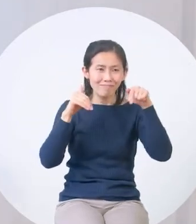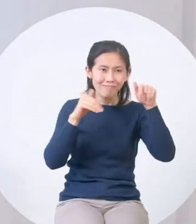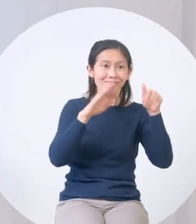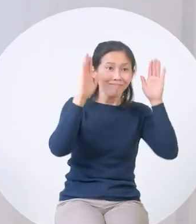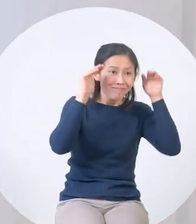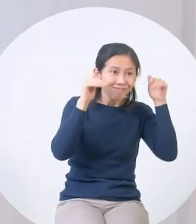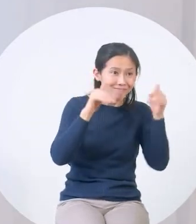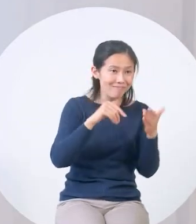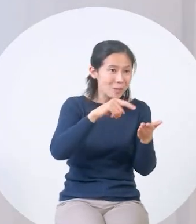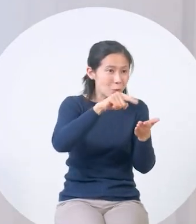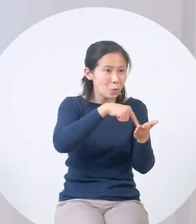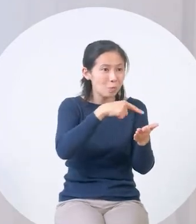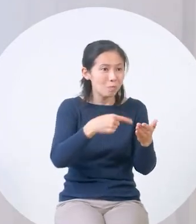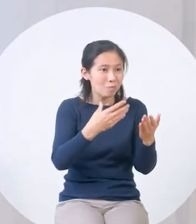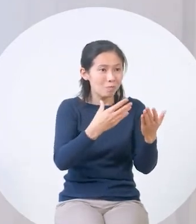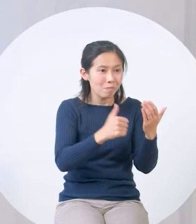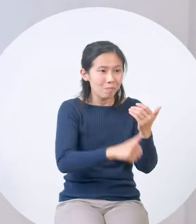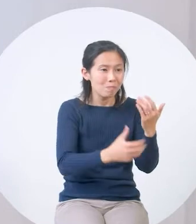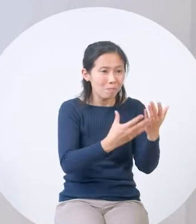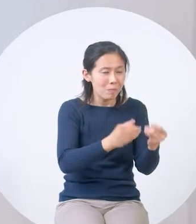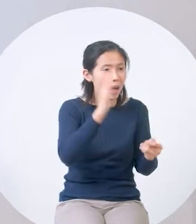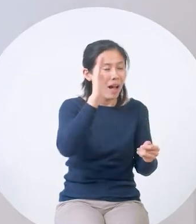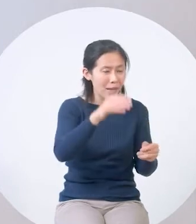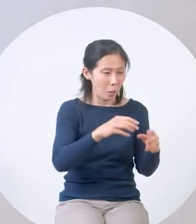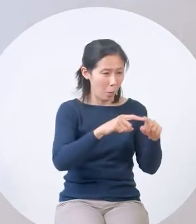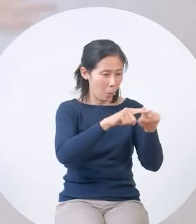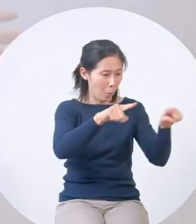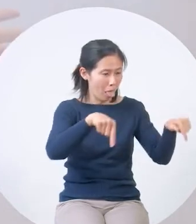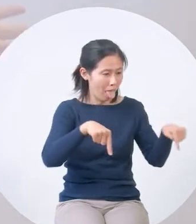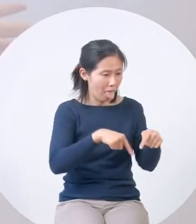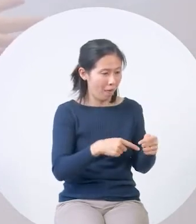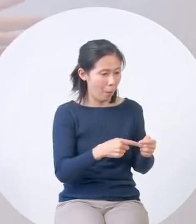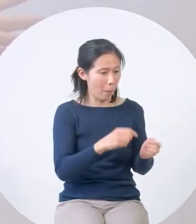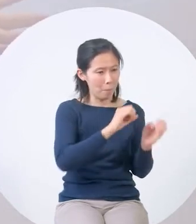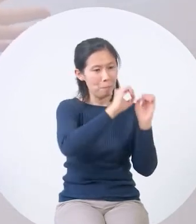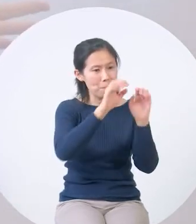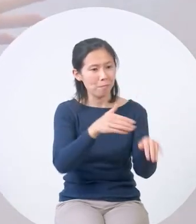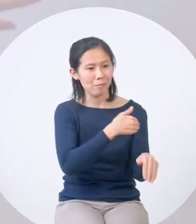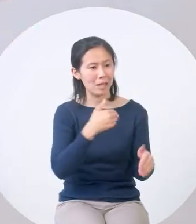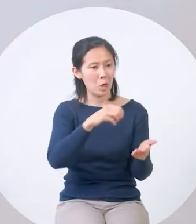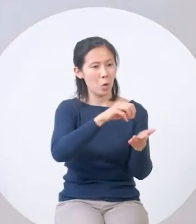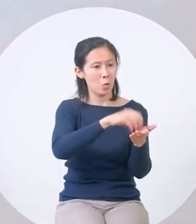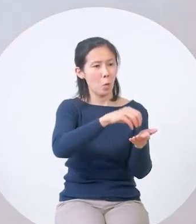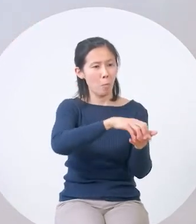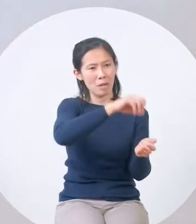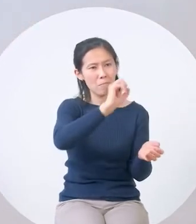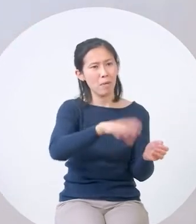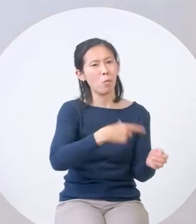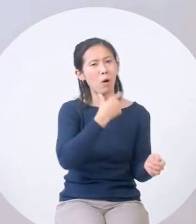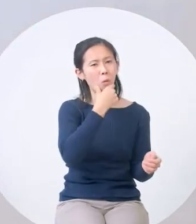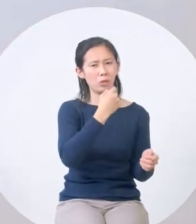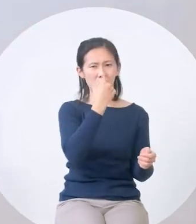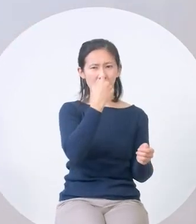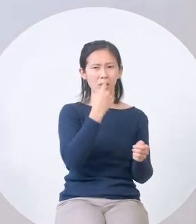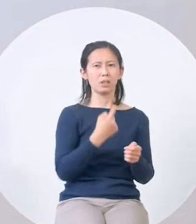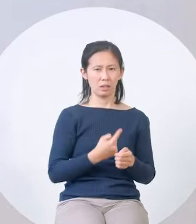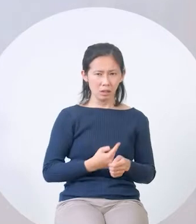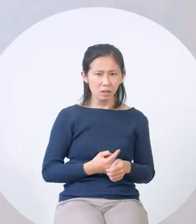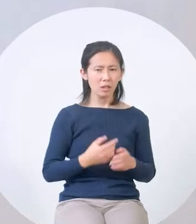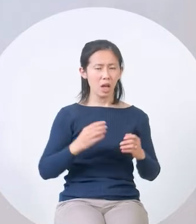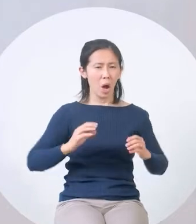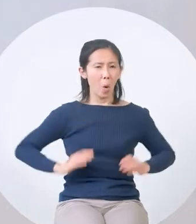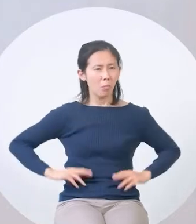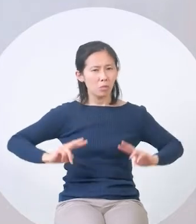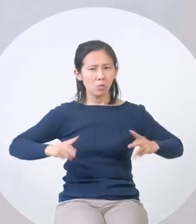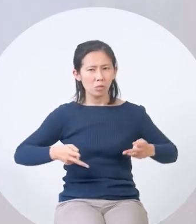ペットシーツを捨てるゴミ箱が欲しいです。おむつ替えシートがあったんですけれども、おむつを捨てるゴミ箱がなかったんじゃないか